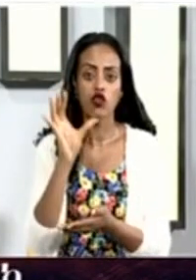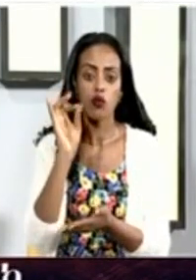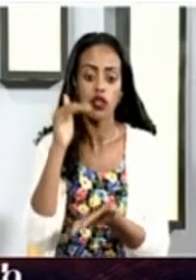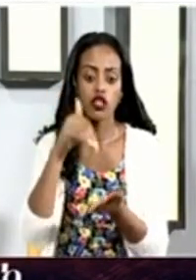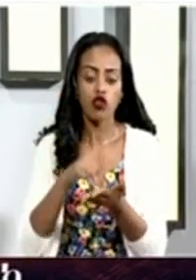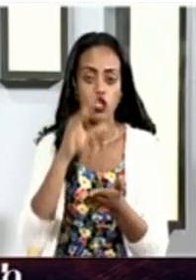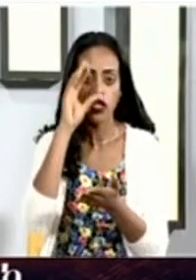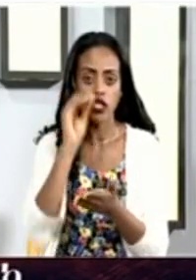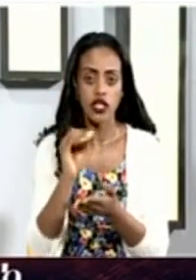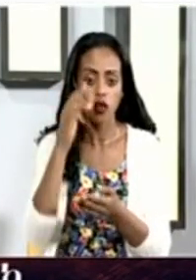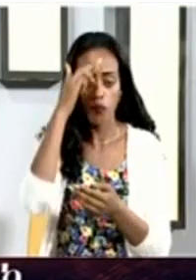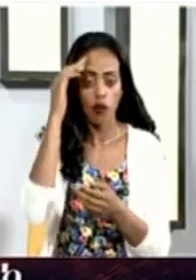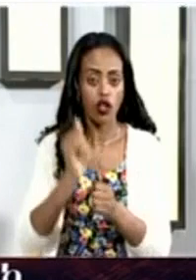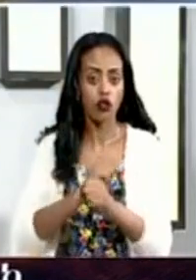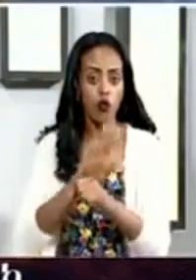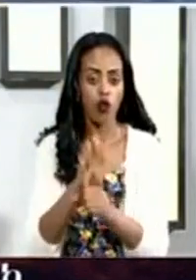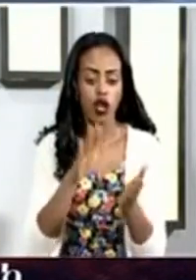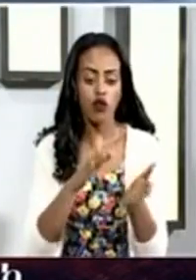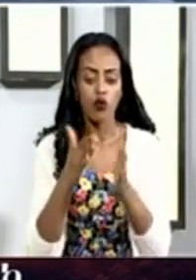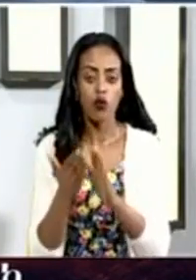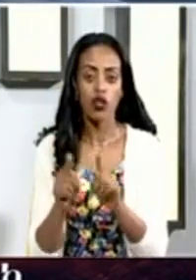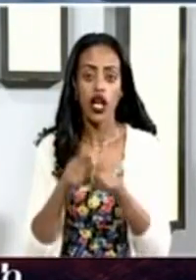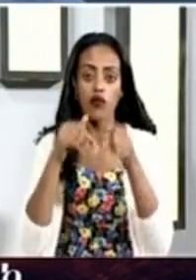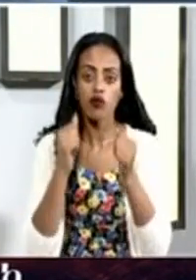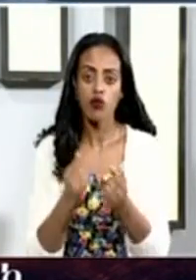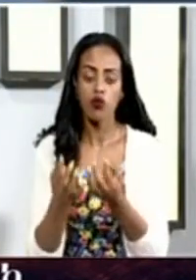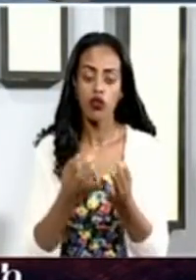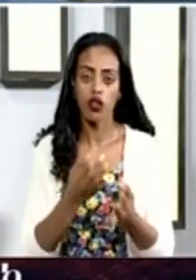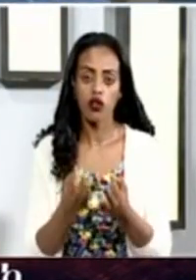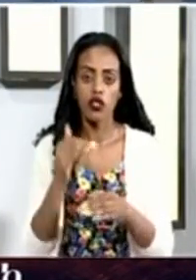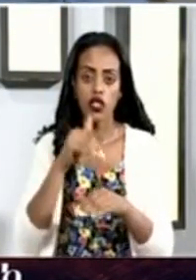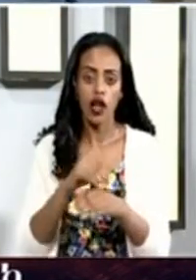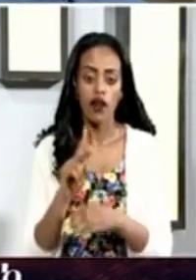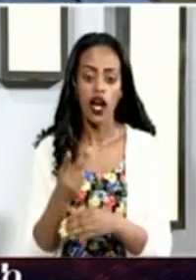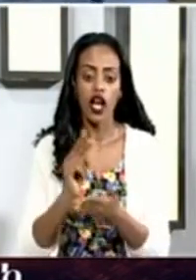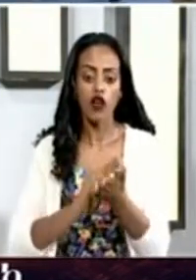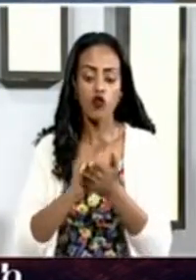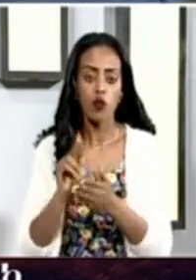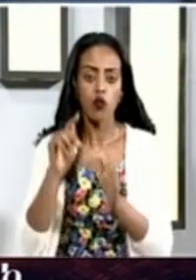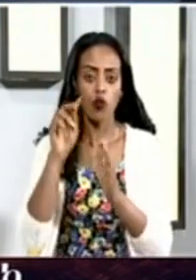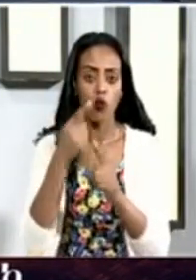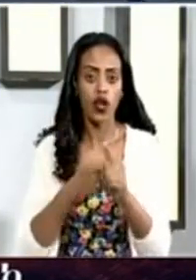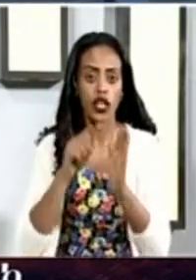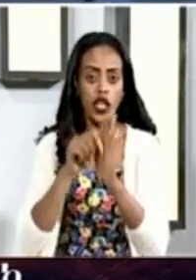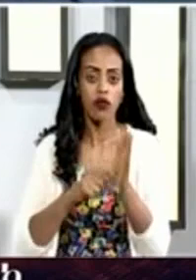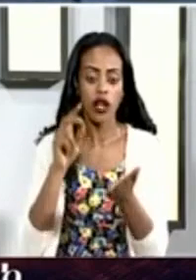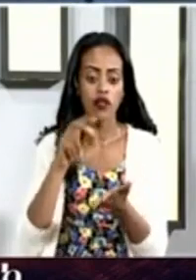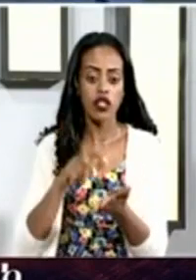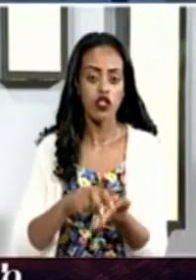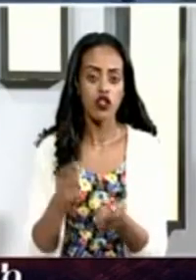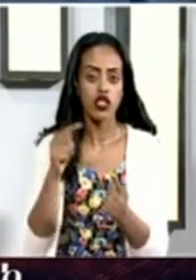218,000 ሰባት ብሰንኪ ቫይረስ ኮሮና ሂወቶም ክስእሉ ከም ዝኽእሉ ተንብዩ። ኣብ ካልኣዩ ሰሙን ወርሒ ጥቅምቲ ካብ 3,000